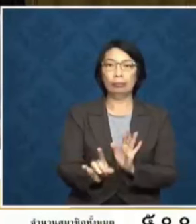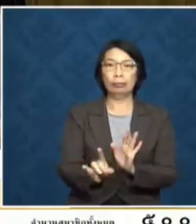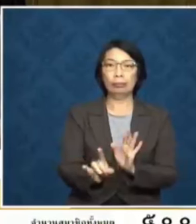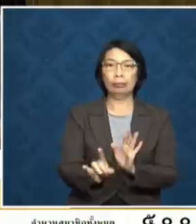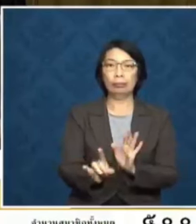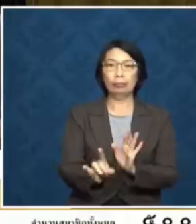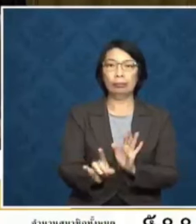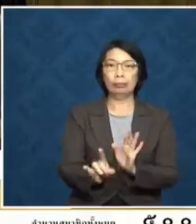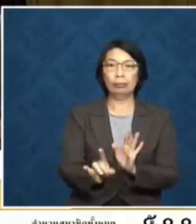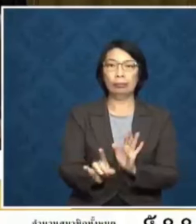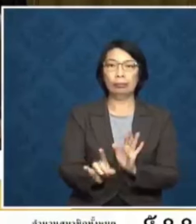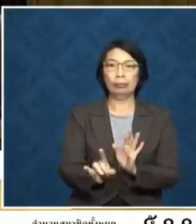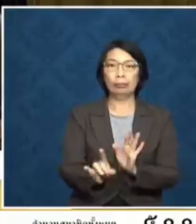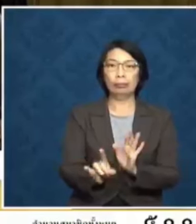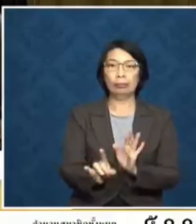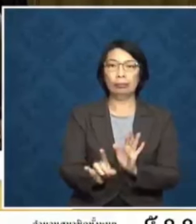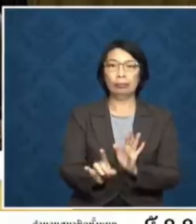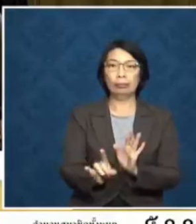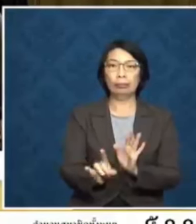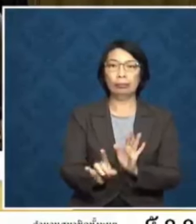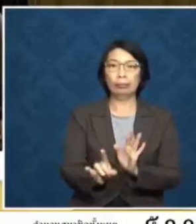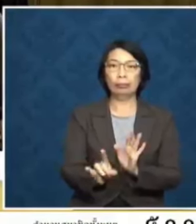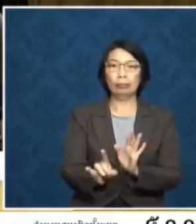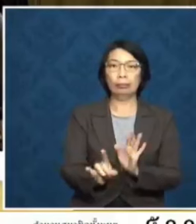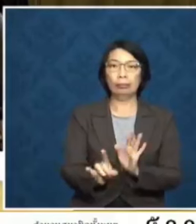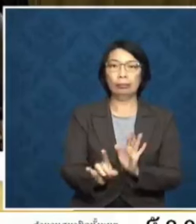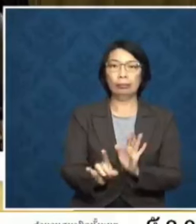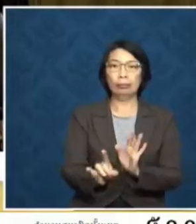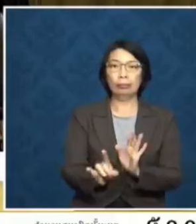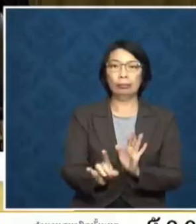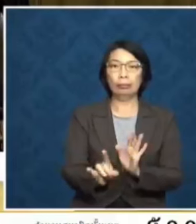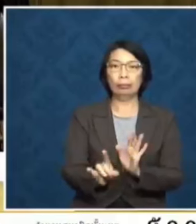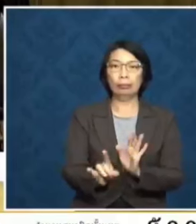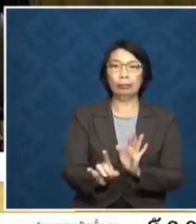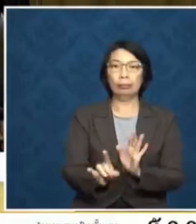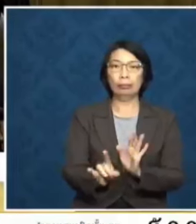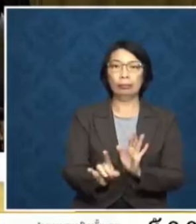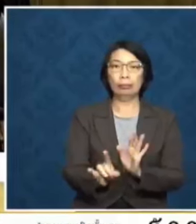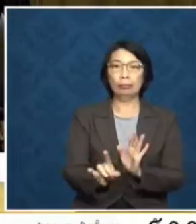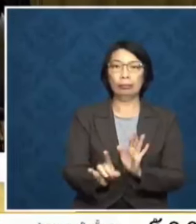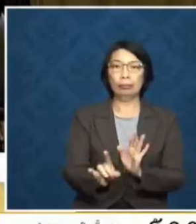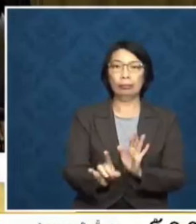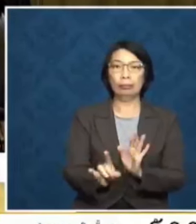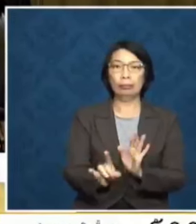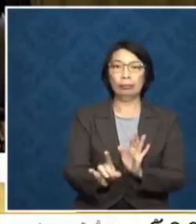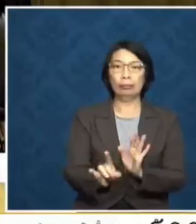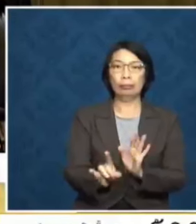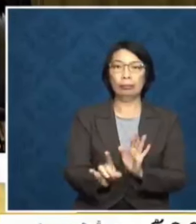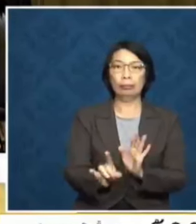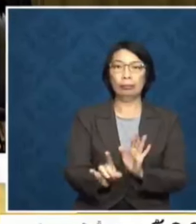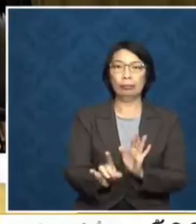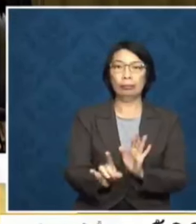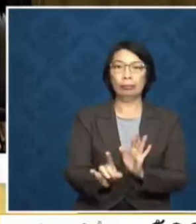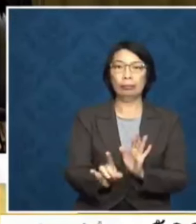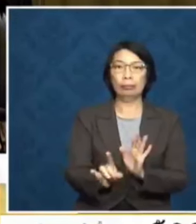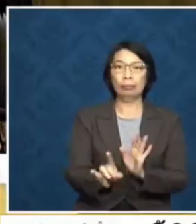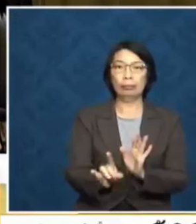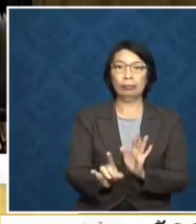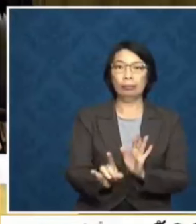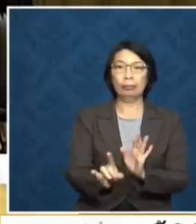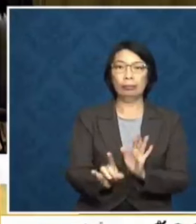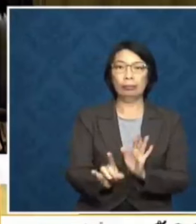มือซึ่งหนังสือทั้ง3ฉบับนี้ไม่ต้องห่วงท่านประธานนายสุทินคลังแสงเจอผมอภิปรายไม่ไว้วางใจแน่นอนและจะเอ